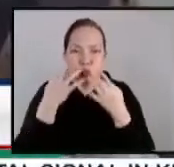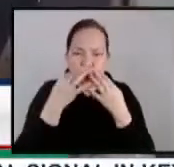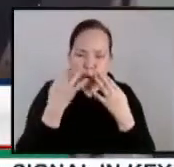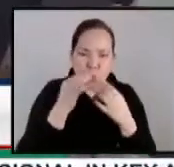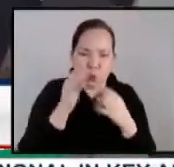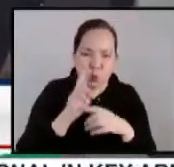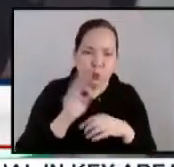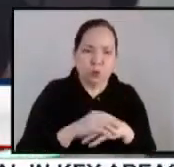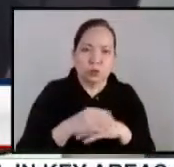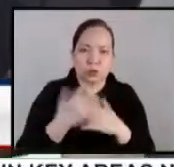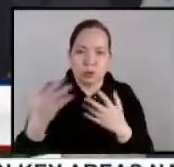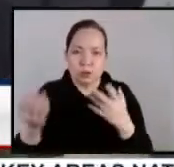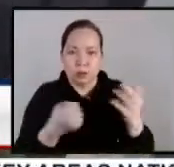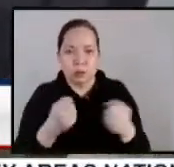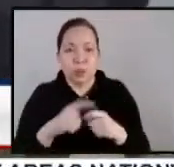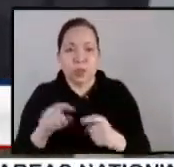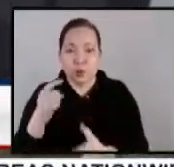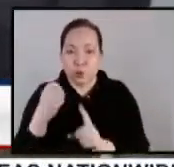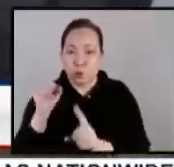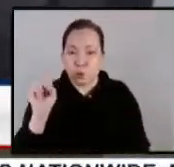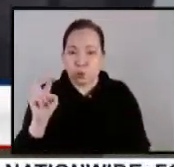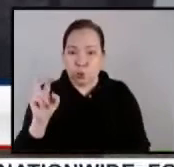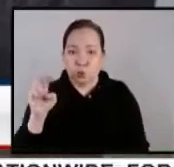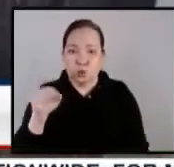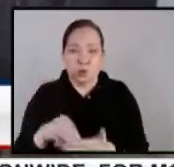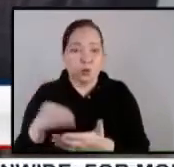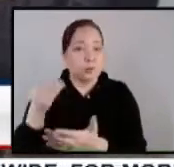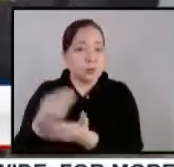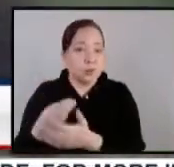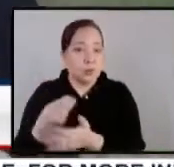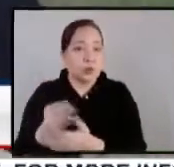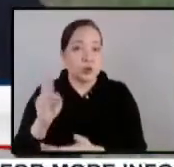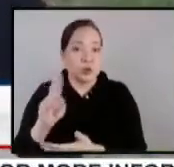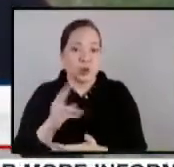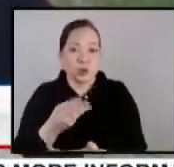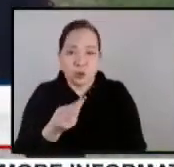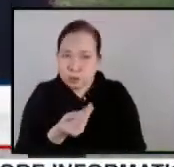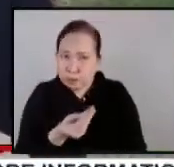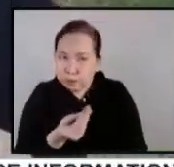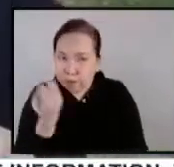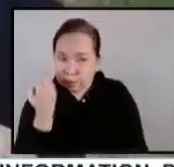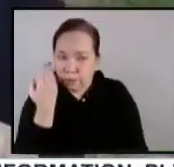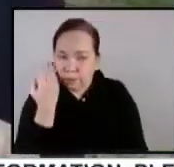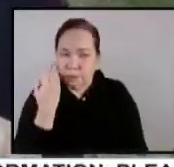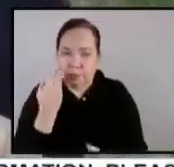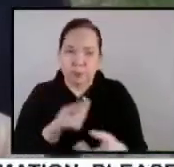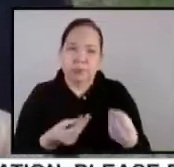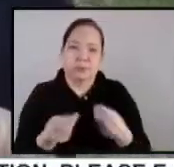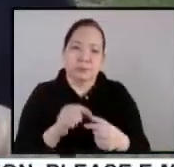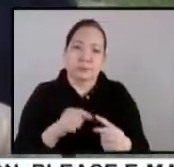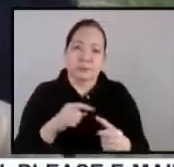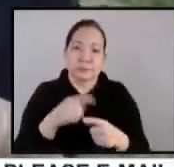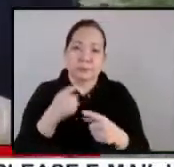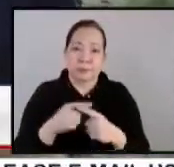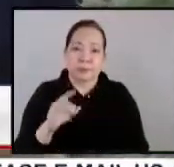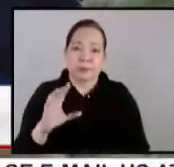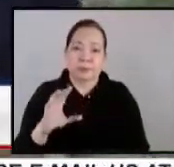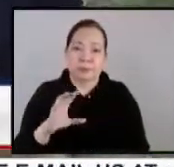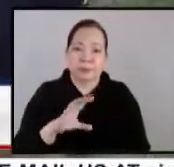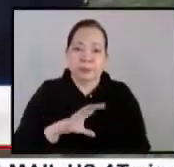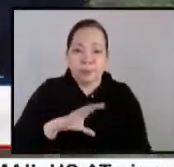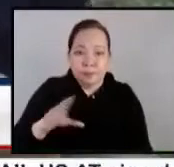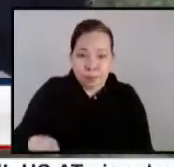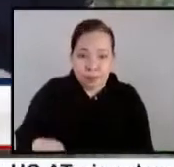ang 12,000 pesos na perang ginamit bilang bypass money. Sa probinsya ng Cagayan, dalawang minor de edad at